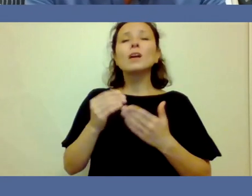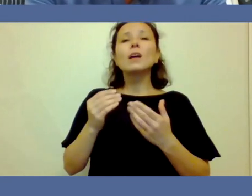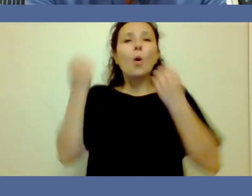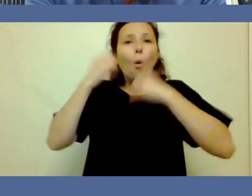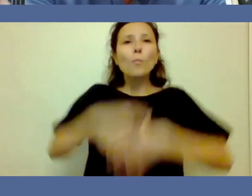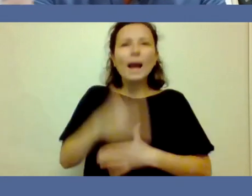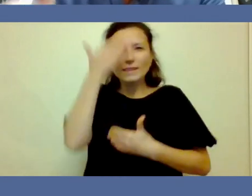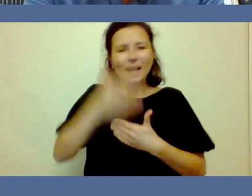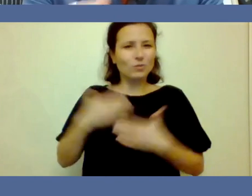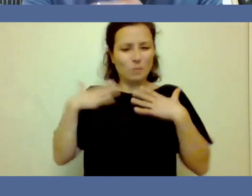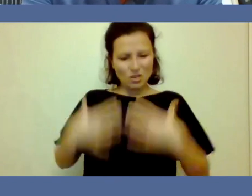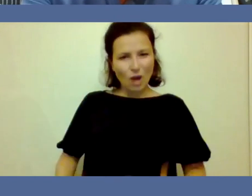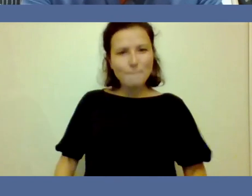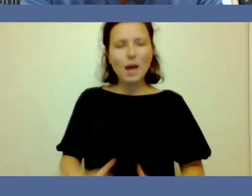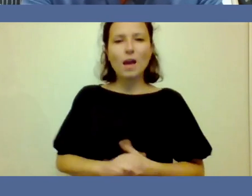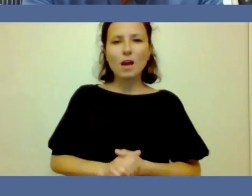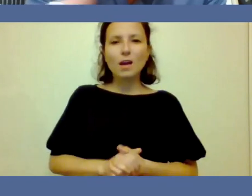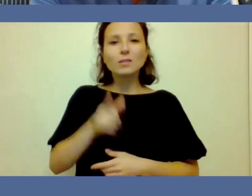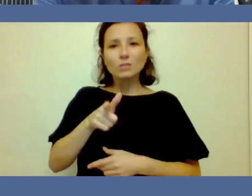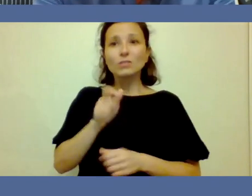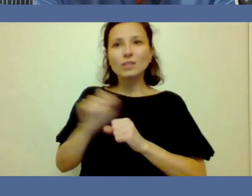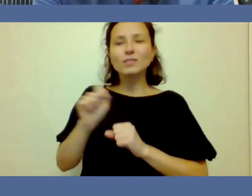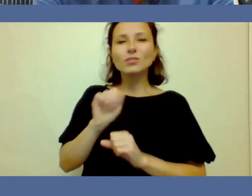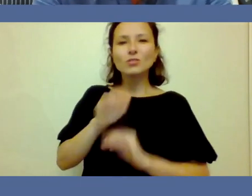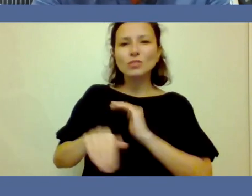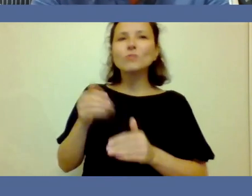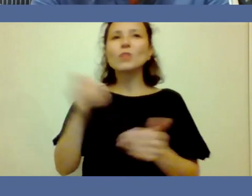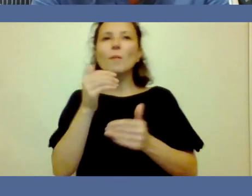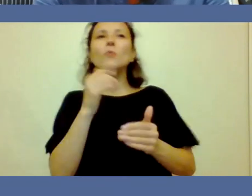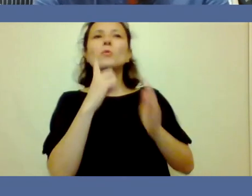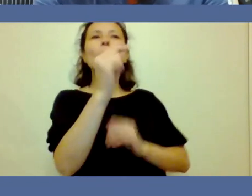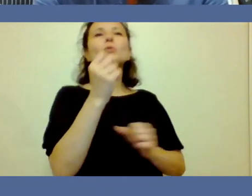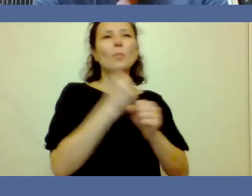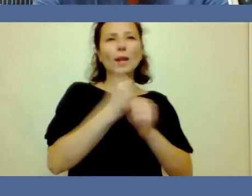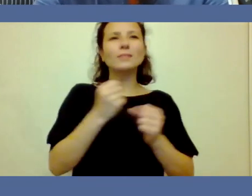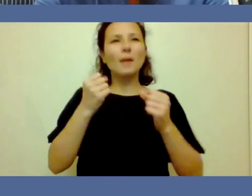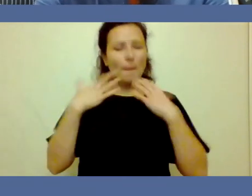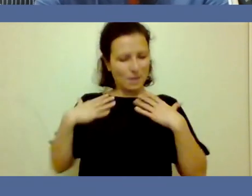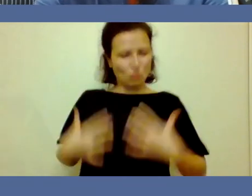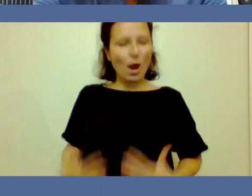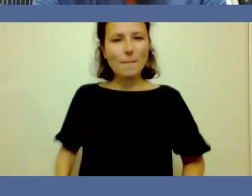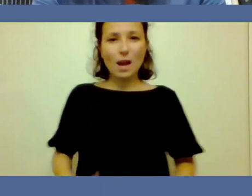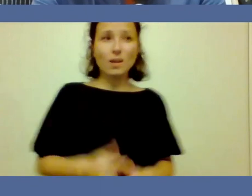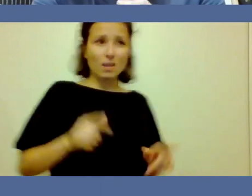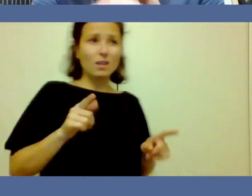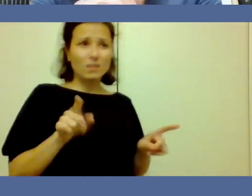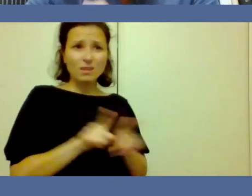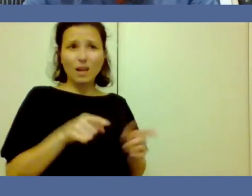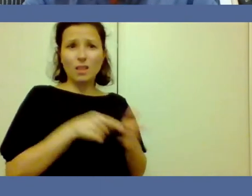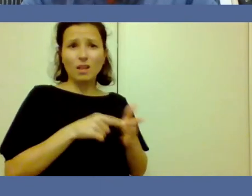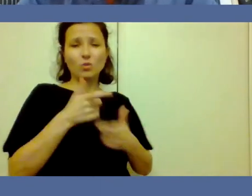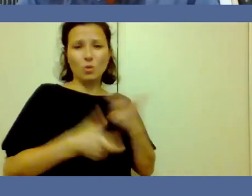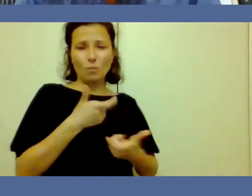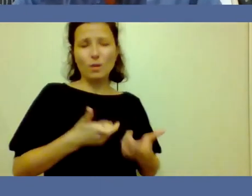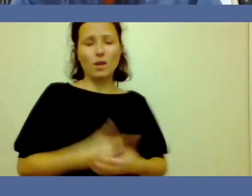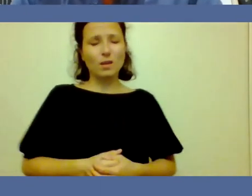jednym z nielicznych przykładów tego szczęścia, że może pani wyjść do pracy w piżamie? No ja to czynię. Mało tego, ja w ogóle,